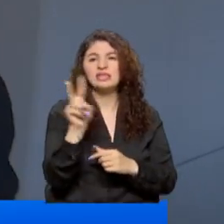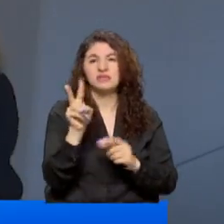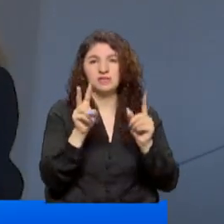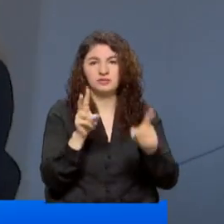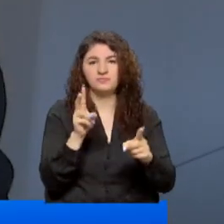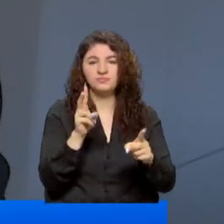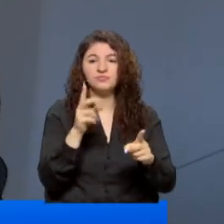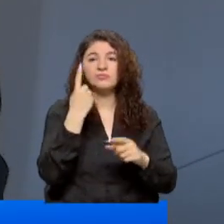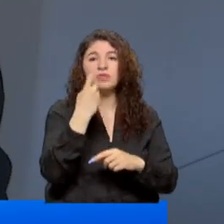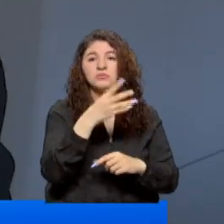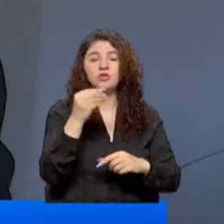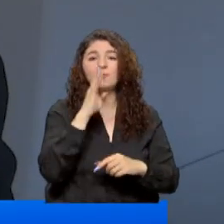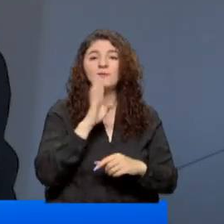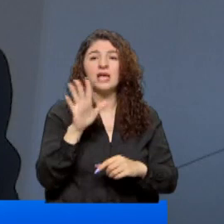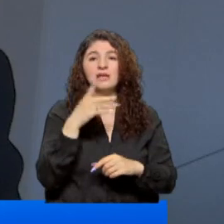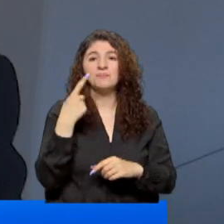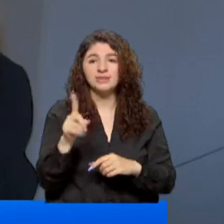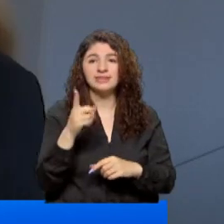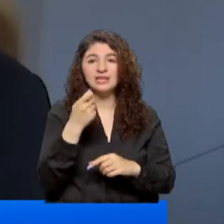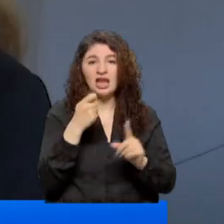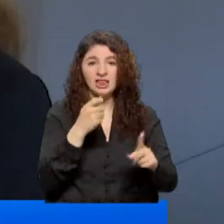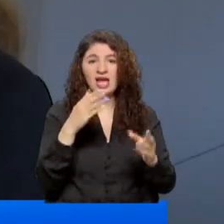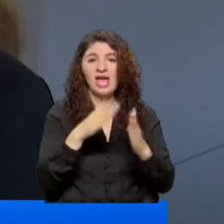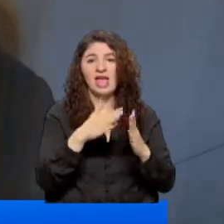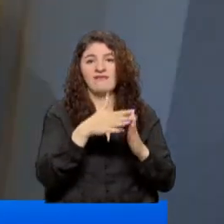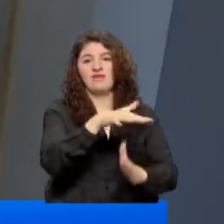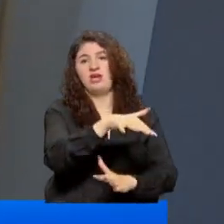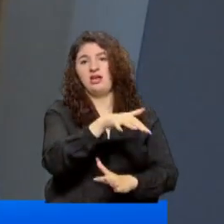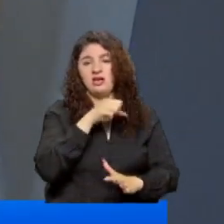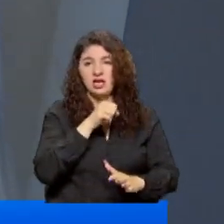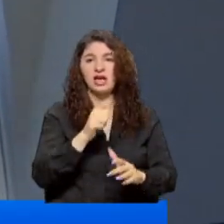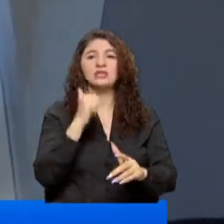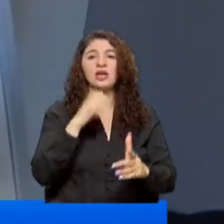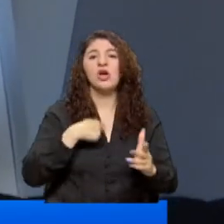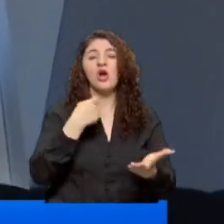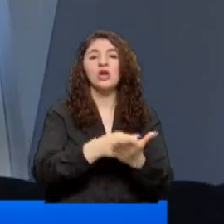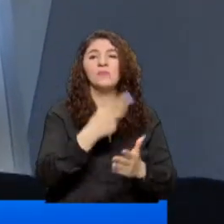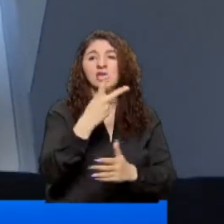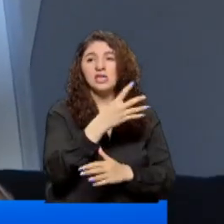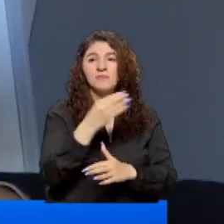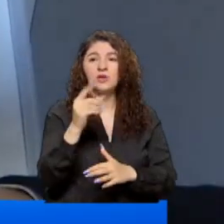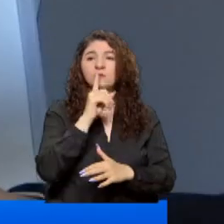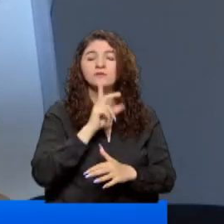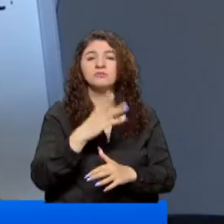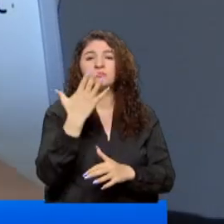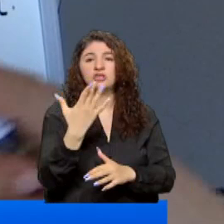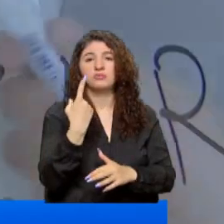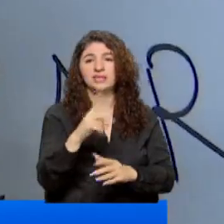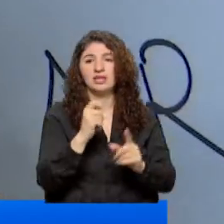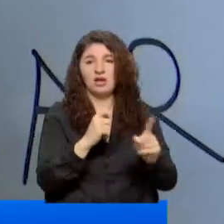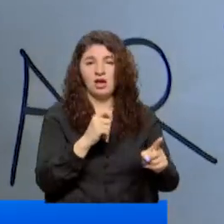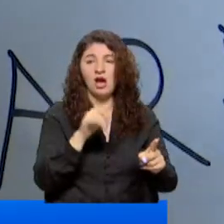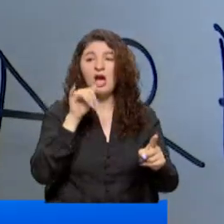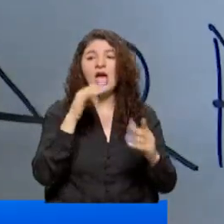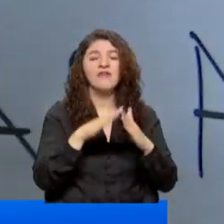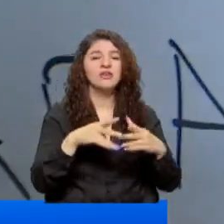1.27 1 milyon 450 bin liralık konut aldığınızda geri ödemenizde 2 milyon 175 bin